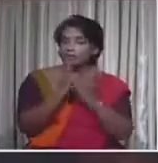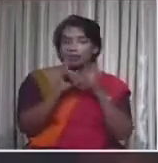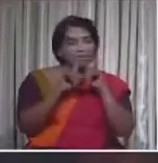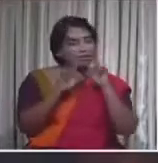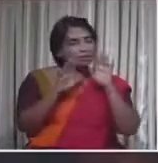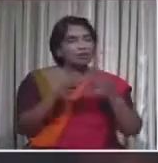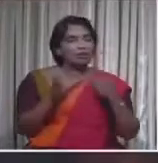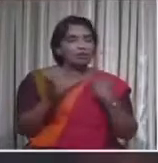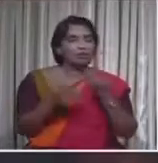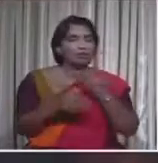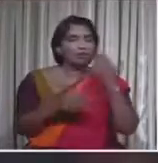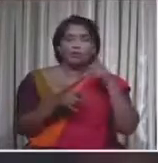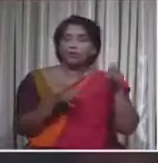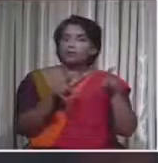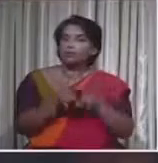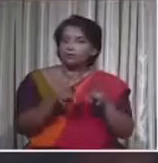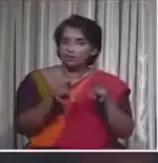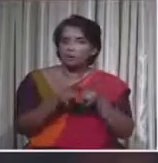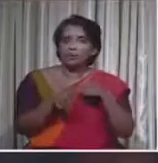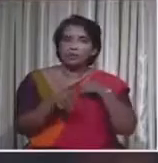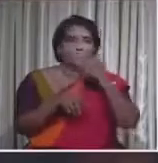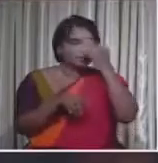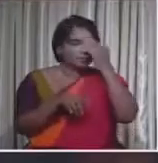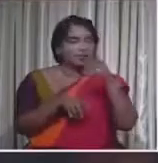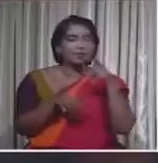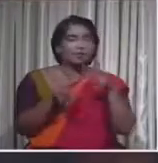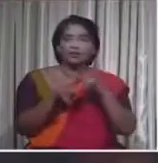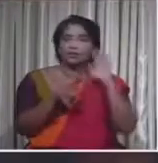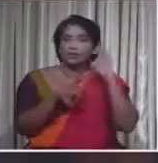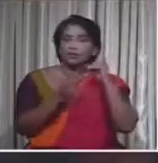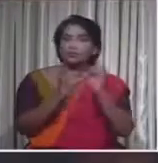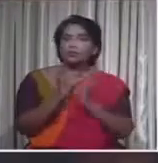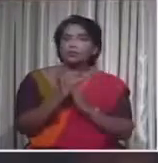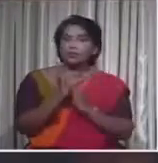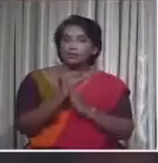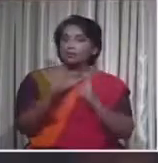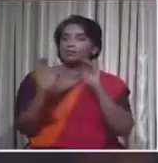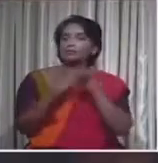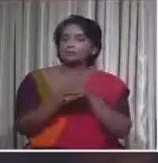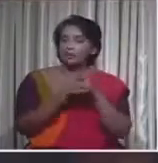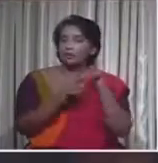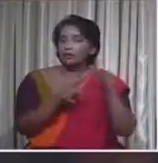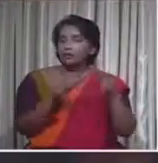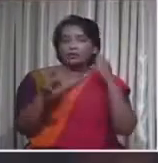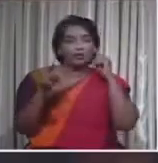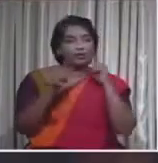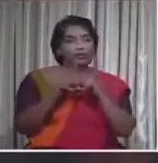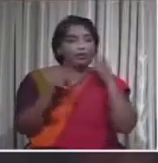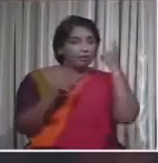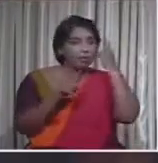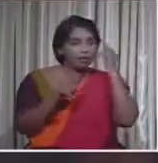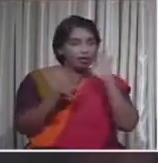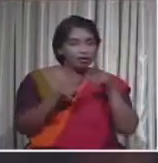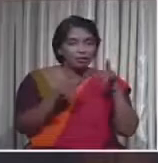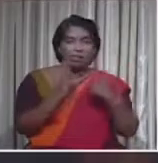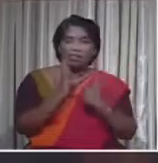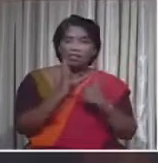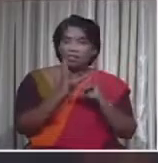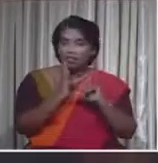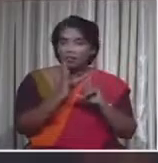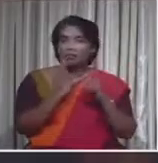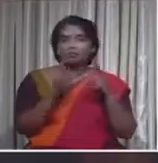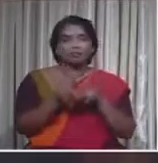අපට පුළුවන් වෙනවා. ඒ නිසා ඒකට කරුණා කරලා විශේෂ කාර්ක සභාවක් ඇති කරලා මේ පිළිබඳව දැනුම තියෙන අය, තාක්ෂණයේ පැත්තේ